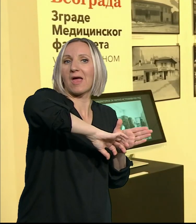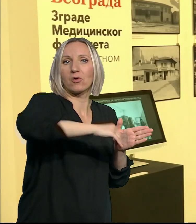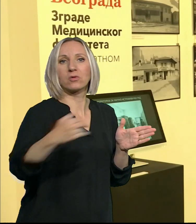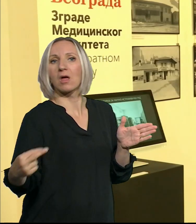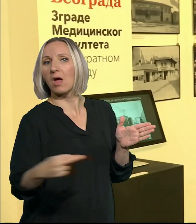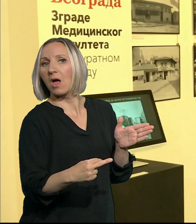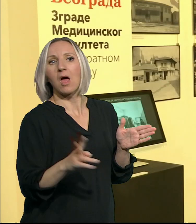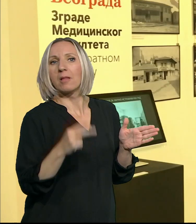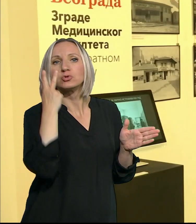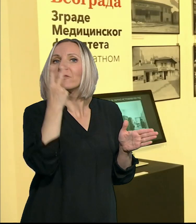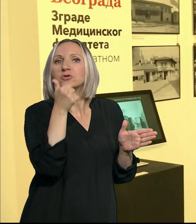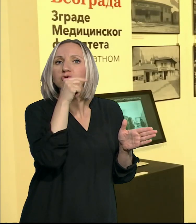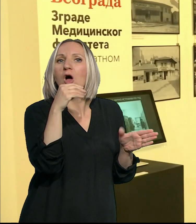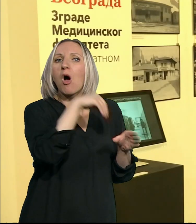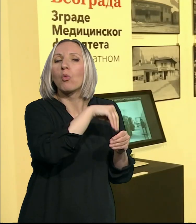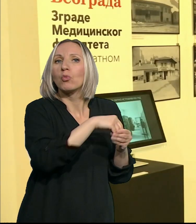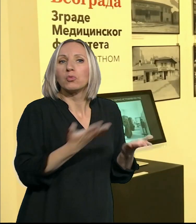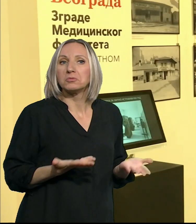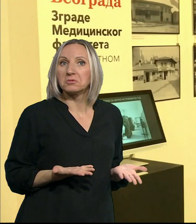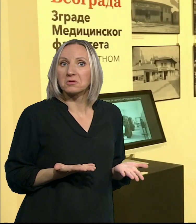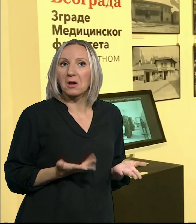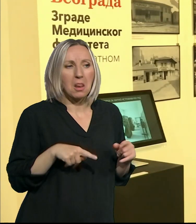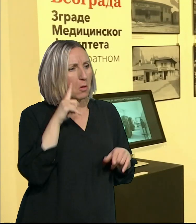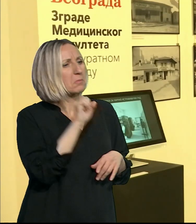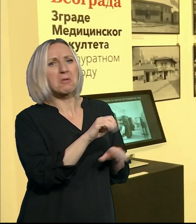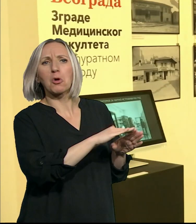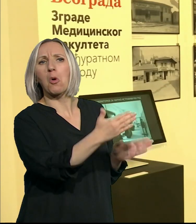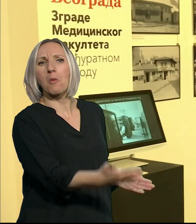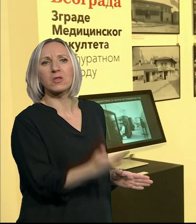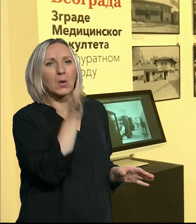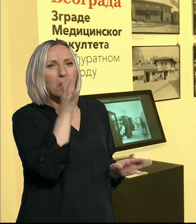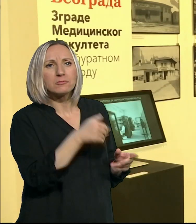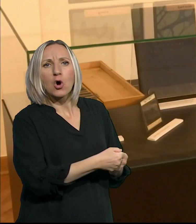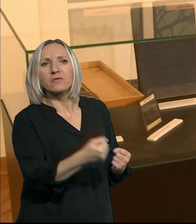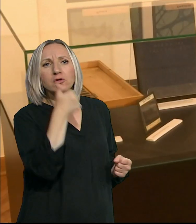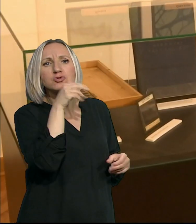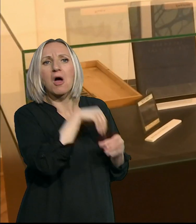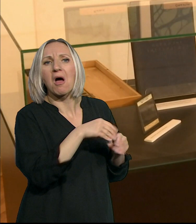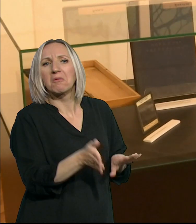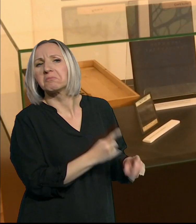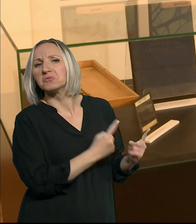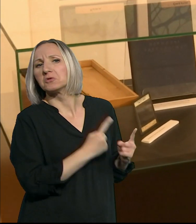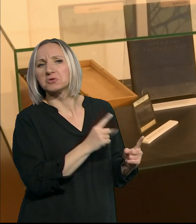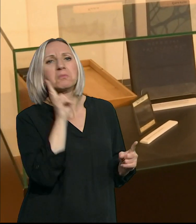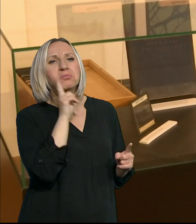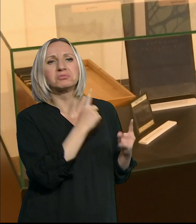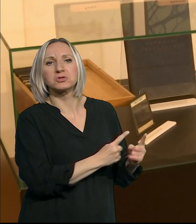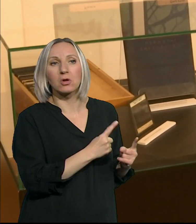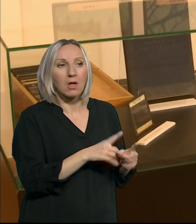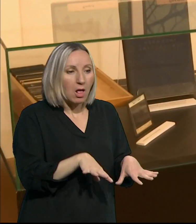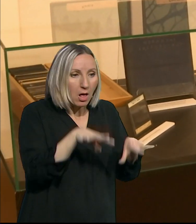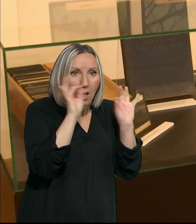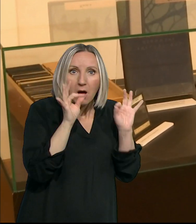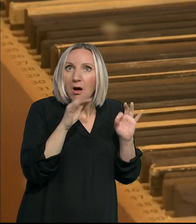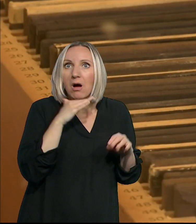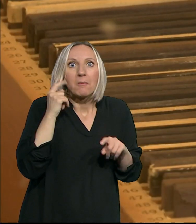vratancima bila okrenuta ka zidu, tako da čak i da je neko primetio tu komodu ranije, nije mogao da je otvori. Impozantna je količina materijala,